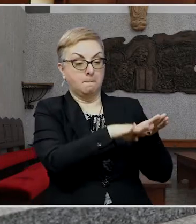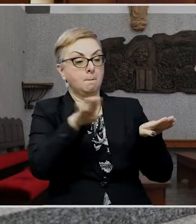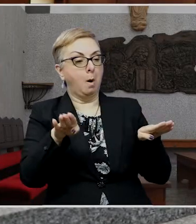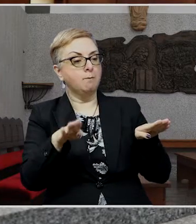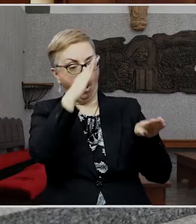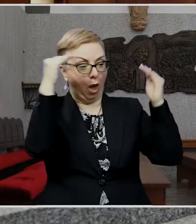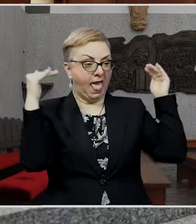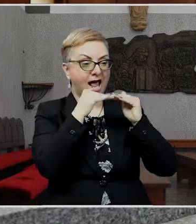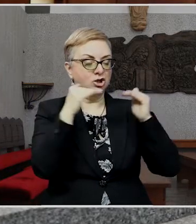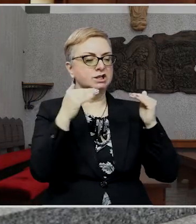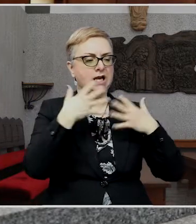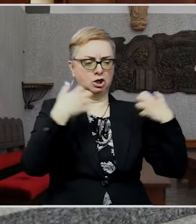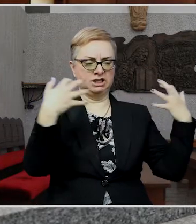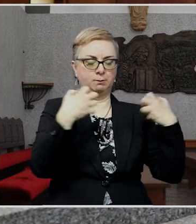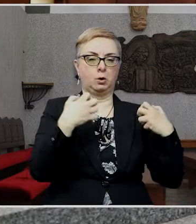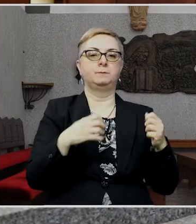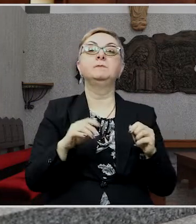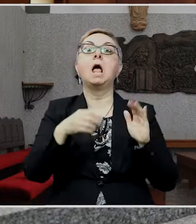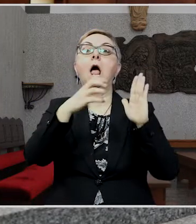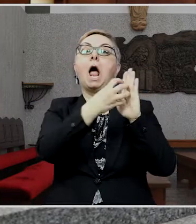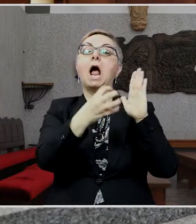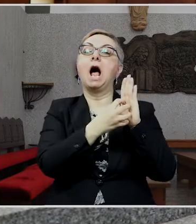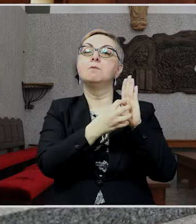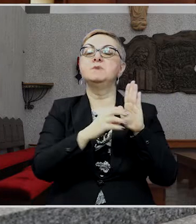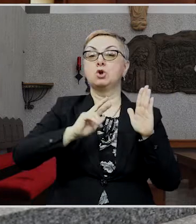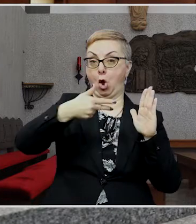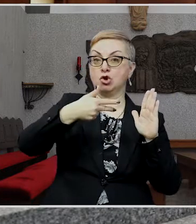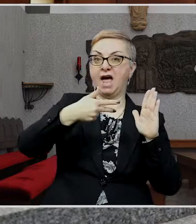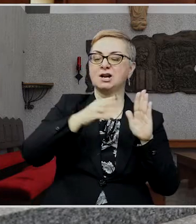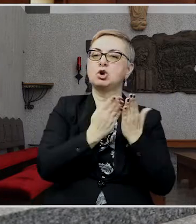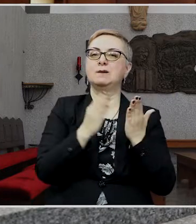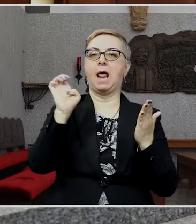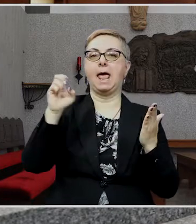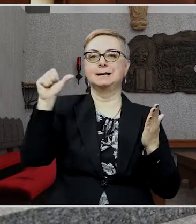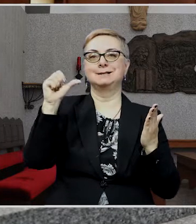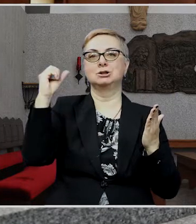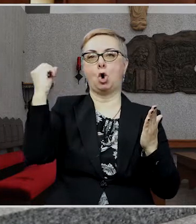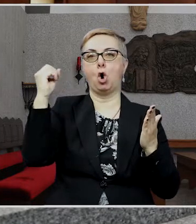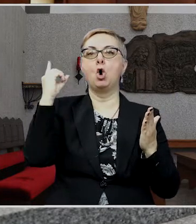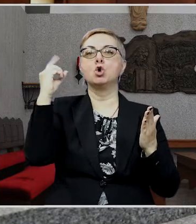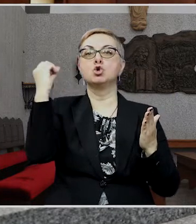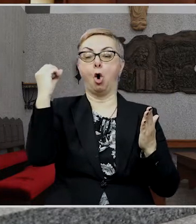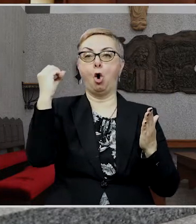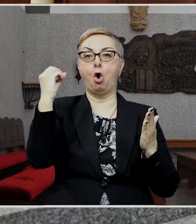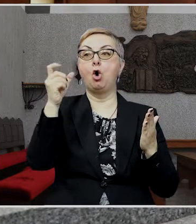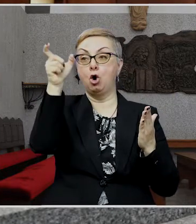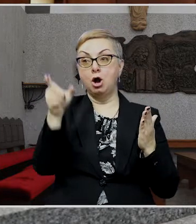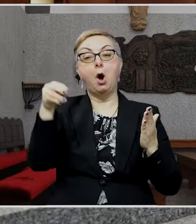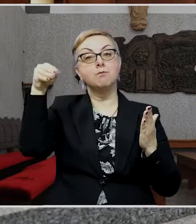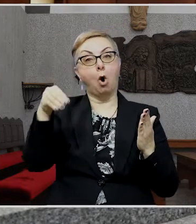è il capitolo iii del libro dell'esodo dove ci viene raccontata la